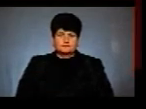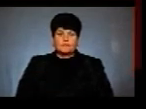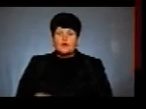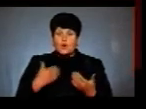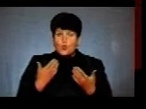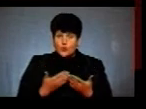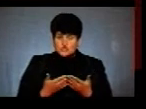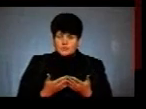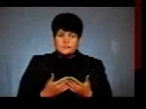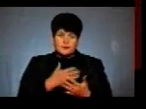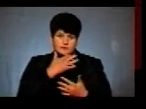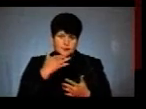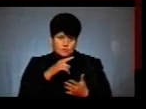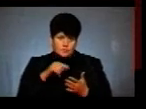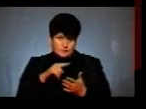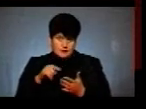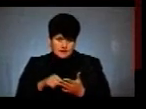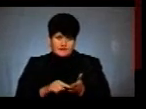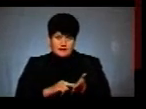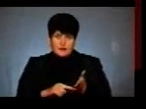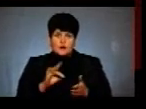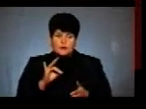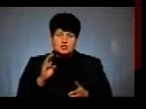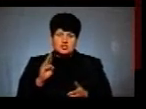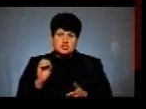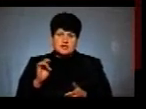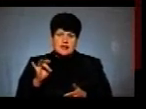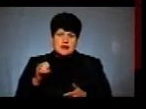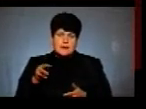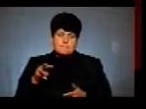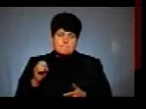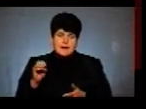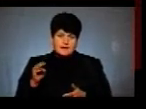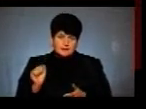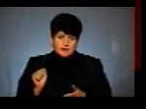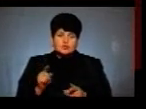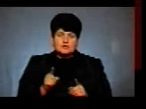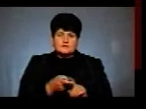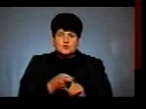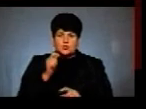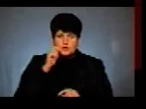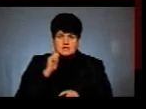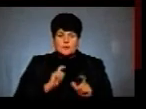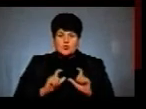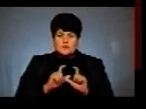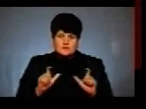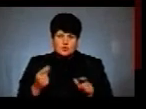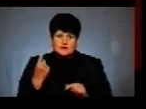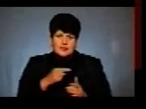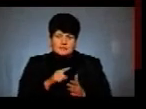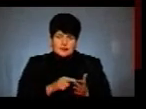Отже, ряд питань виокремив Роман Шеремета, що стосується загалом українських університетів. Одне з питань